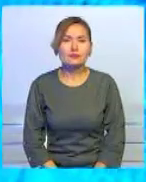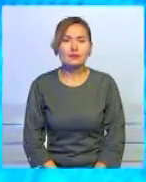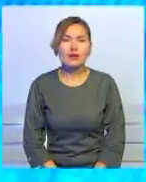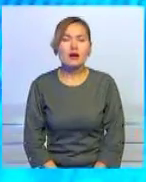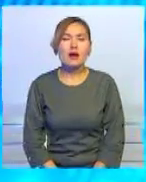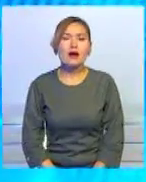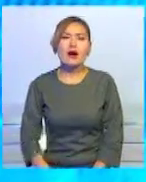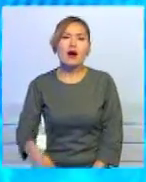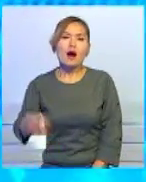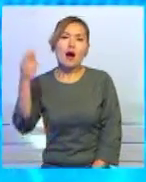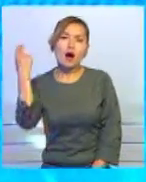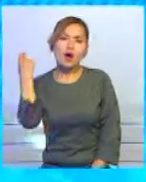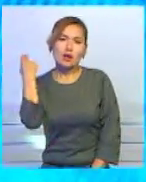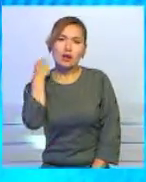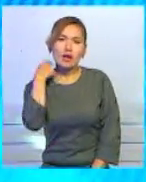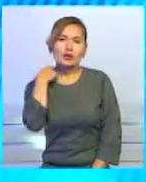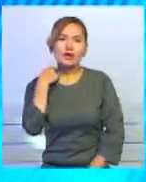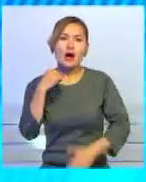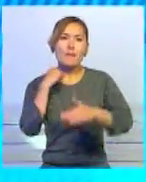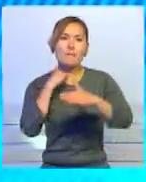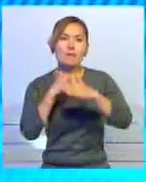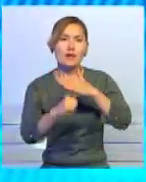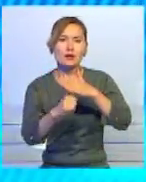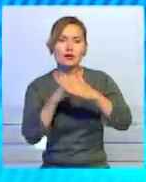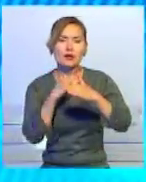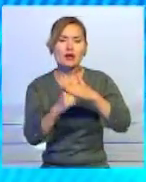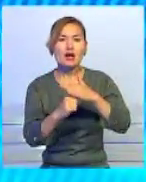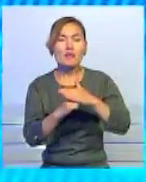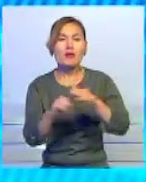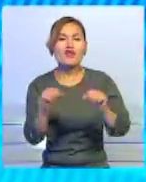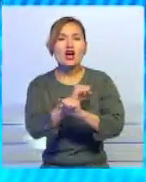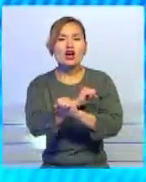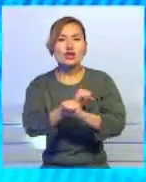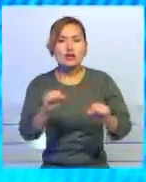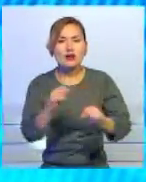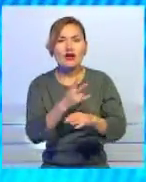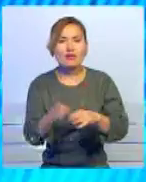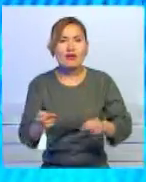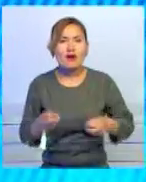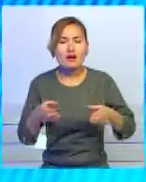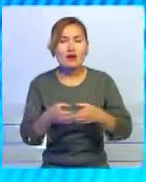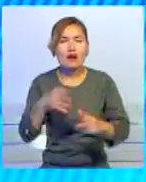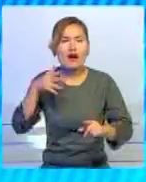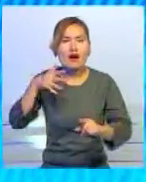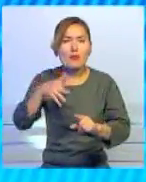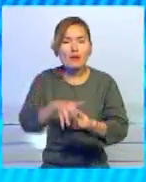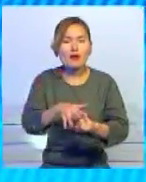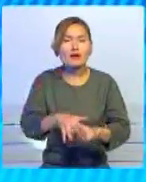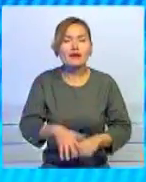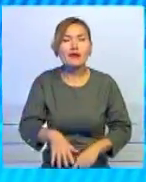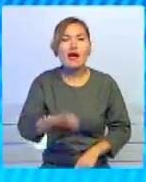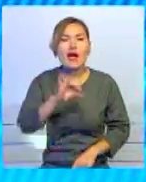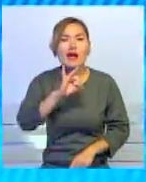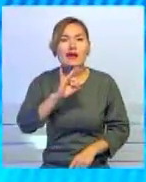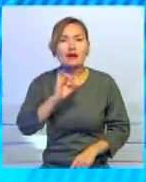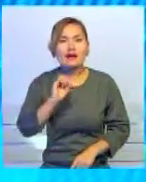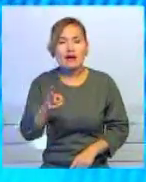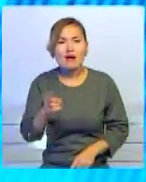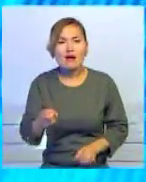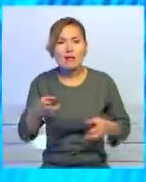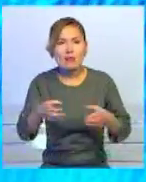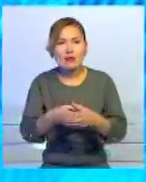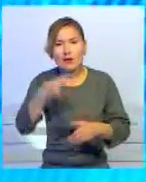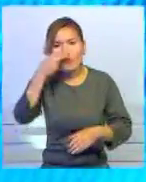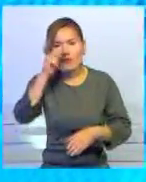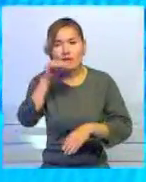Әлем жаңалықтарымен жалғастырамыз. Лондон метросындағы терактіні Ирак және Левант лаңкестік ұйымы мойнын алды. Бұл туралы Рейтер